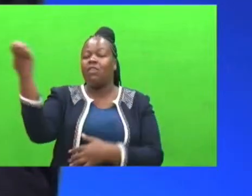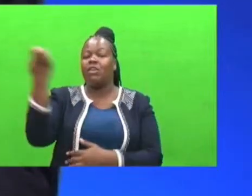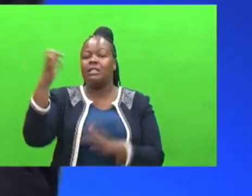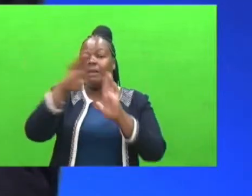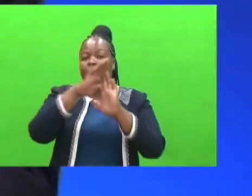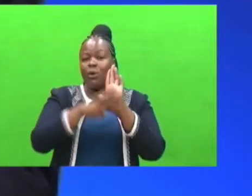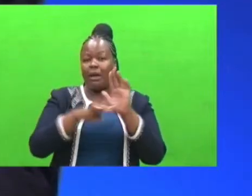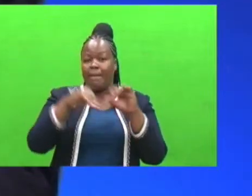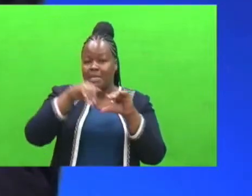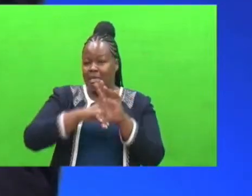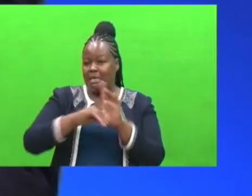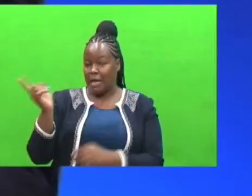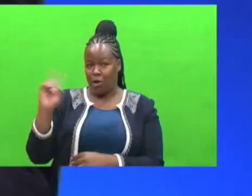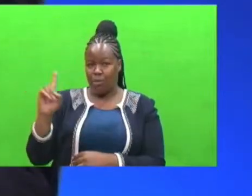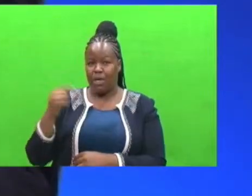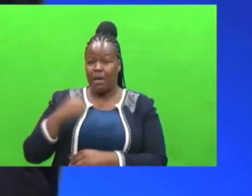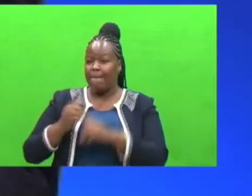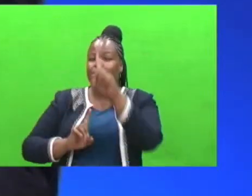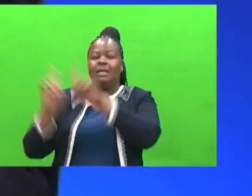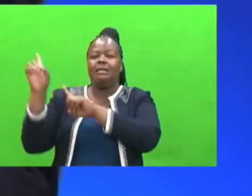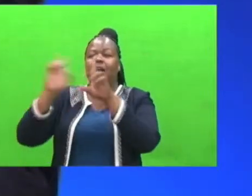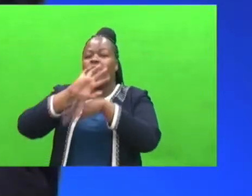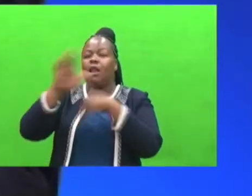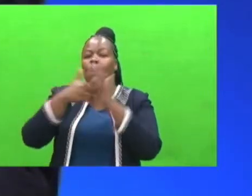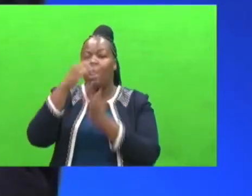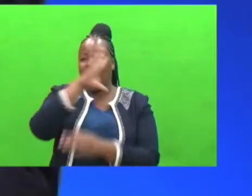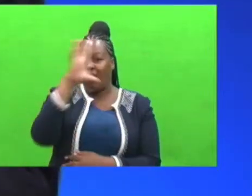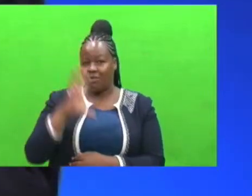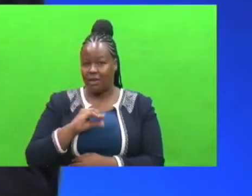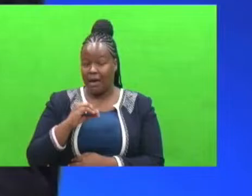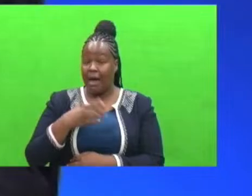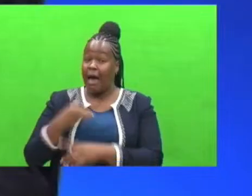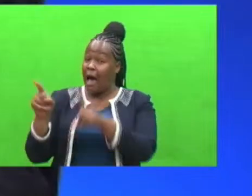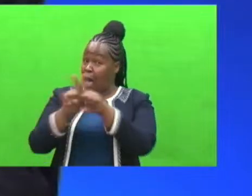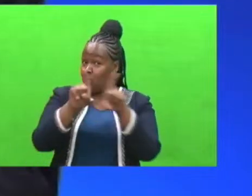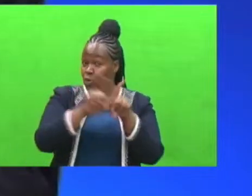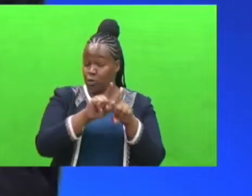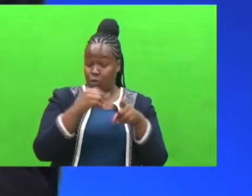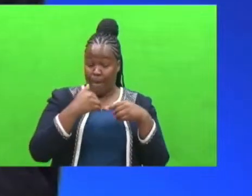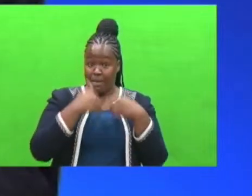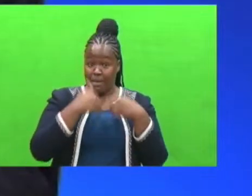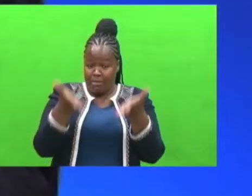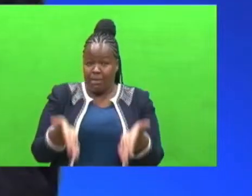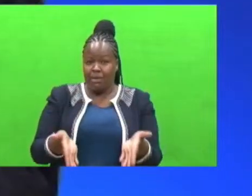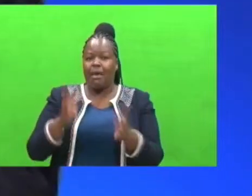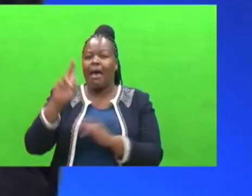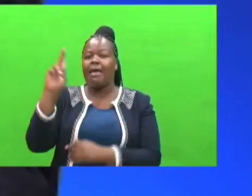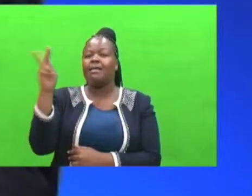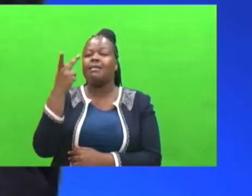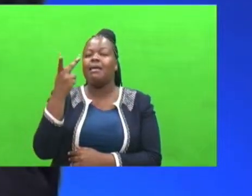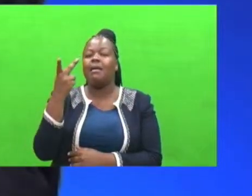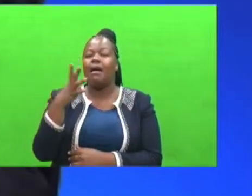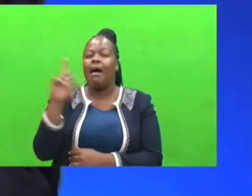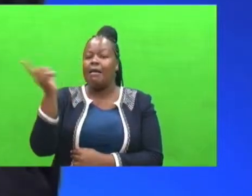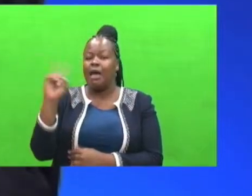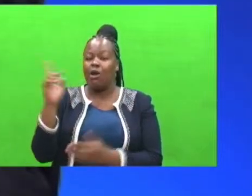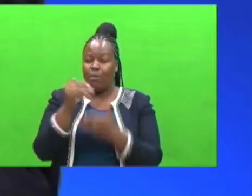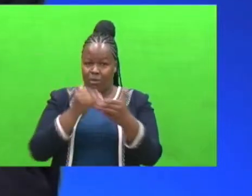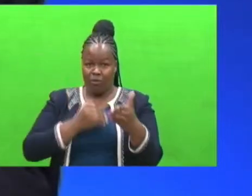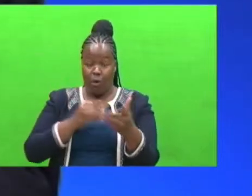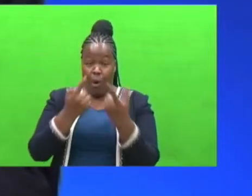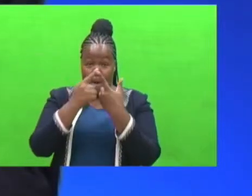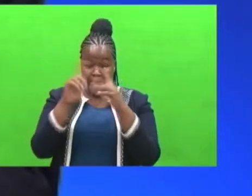Nairobi. I have traveled throughout Africa and, of course, been to Kenya and preached in Nairobi before. But we're going to have a